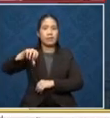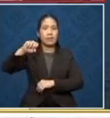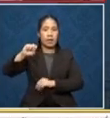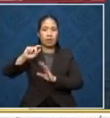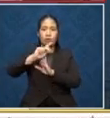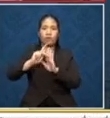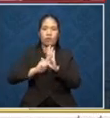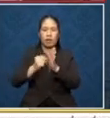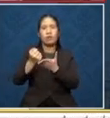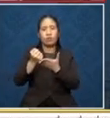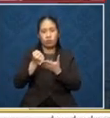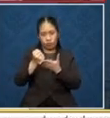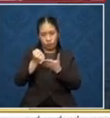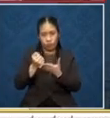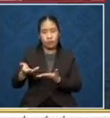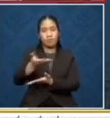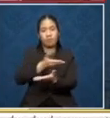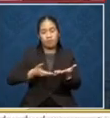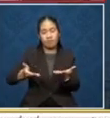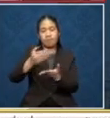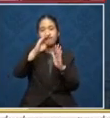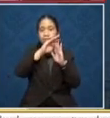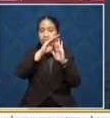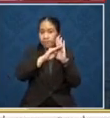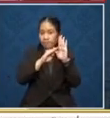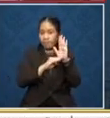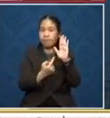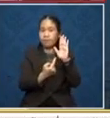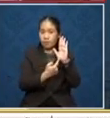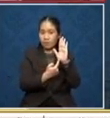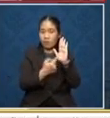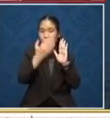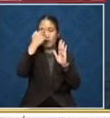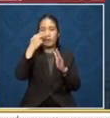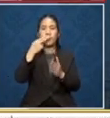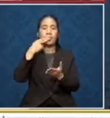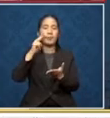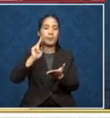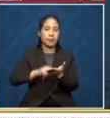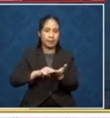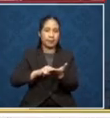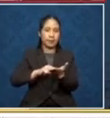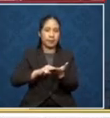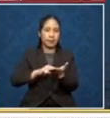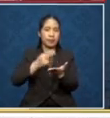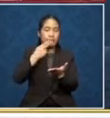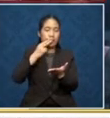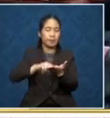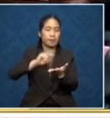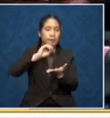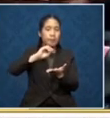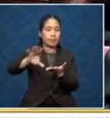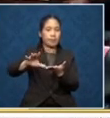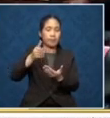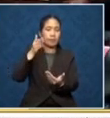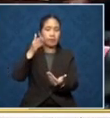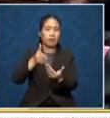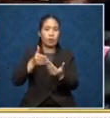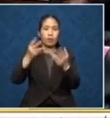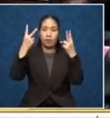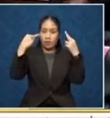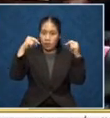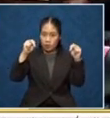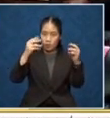พิจารณาช่วยเหลือตามข้อเท็จจริงด้วยค่ะทั้งนี้ได้มีหนังสือกราบเรียนท่านนายกรัฐมนตรีหนังสือถึงผู้